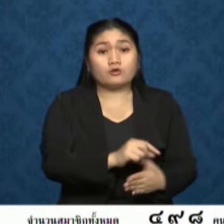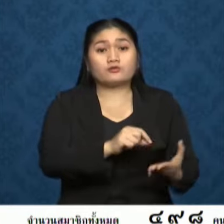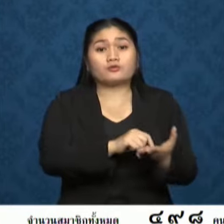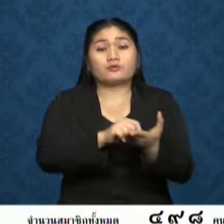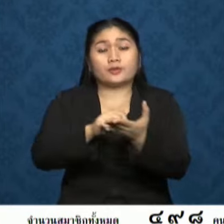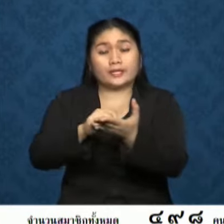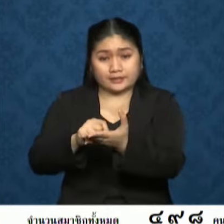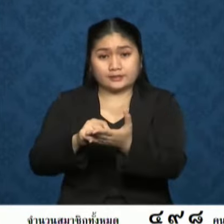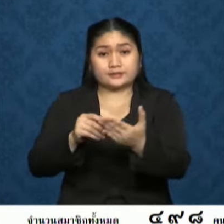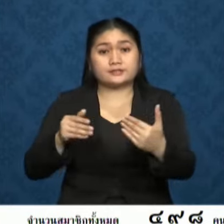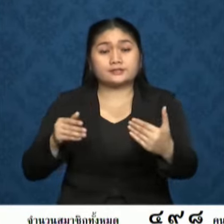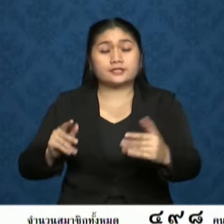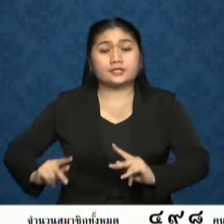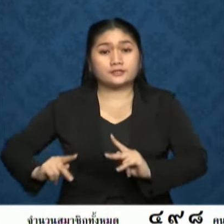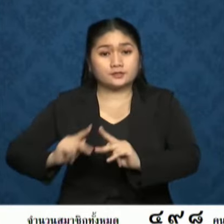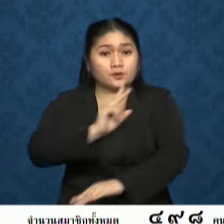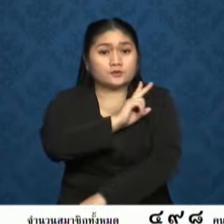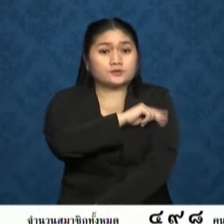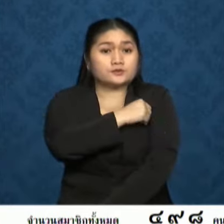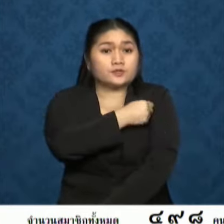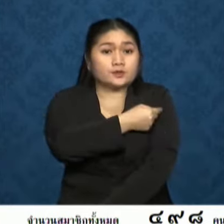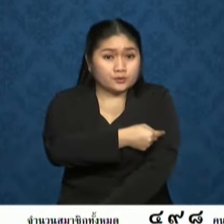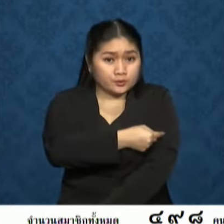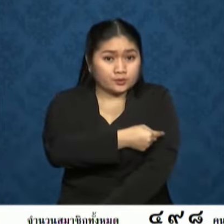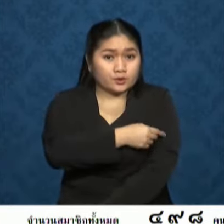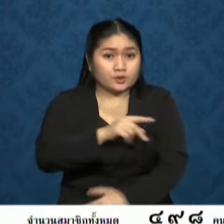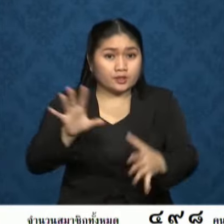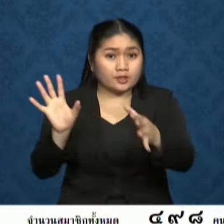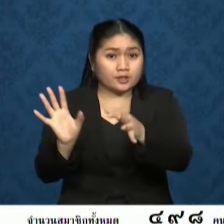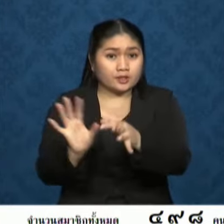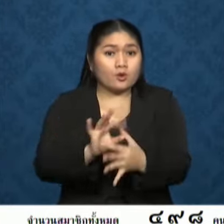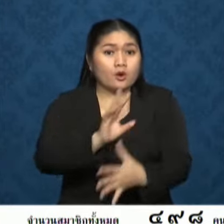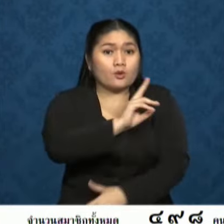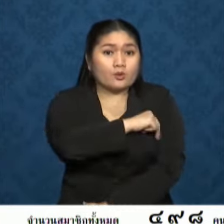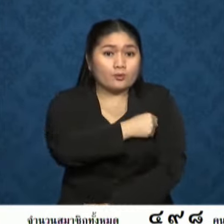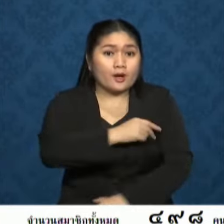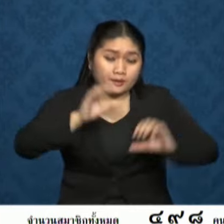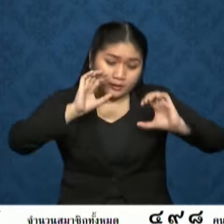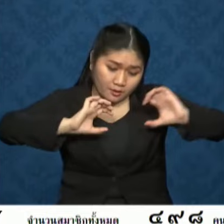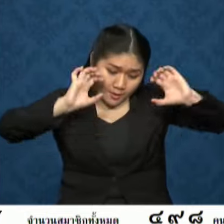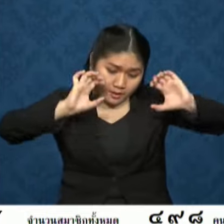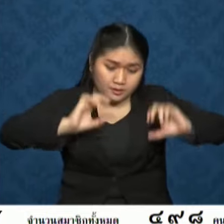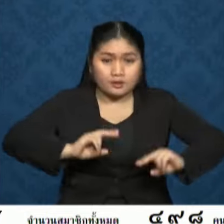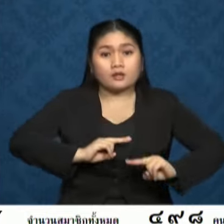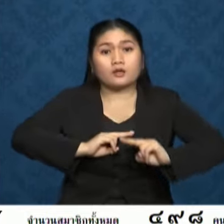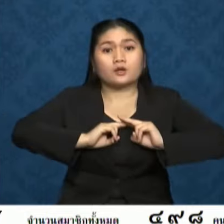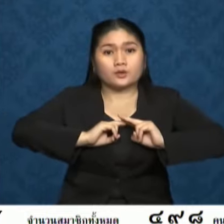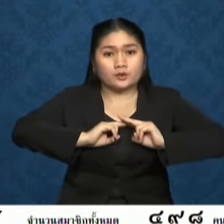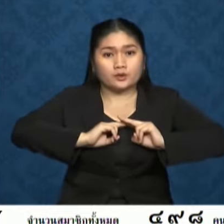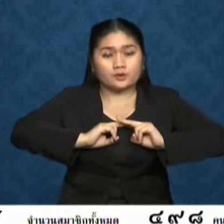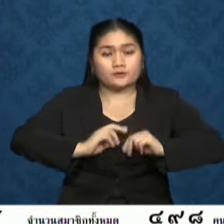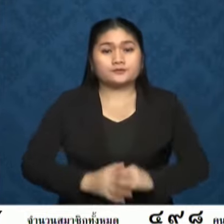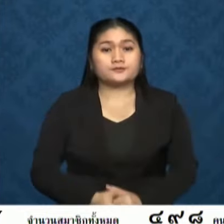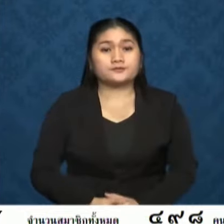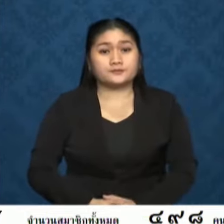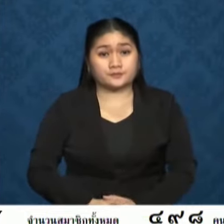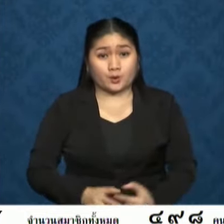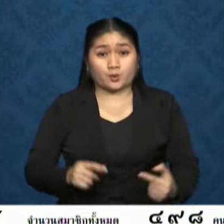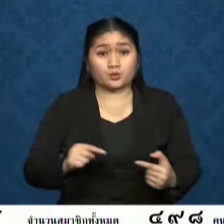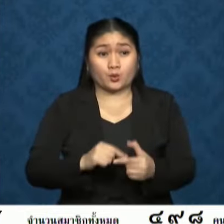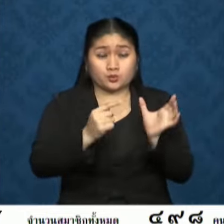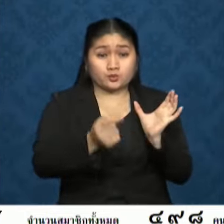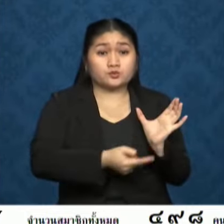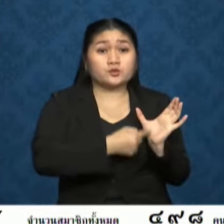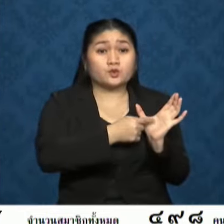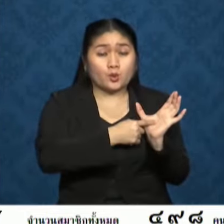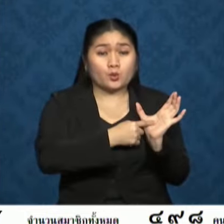สำหรงานค้มของผบริโภคเกี่ยวกับโรงพยาบาลของรษและโพาบาลเองกระชนขอสลด้ครับจากการที่โรงพยาบล